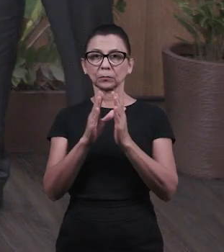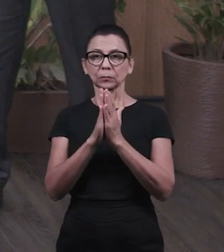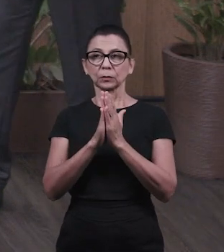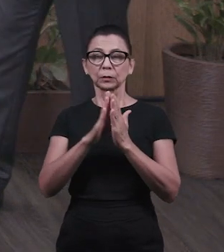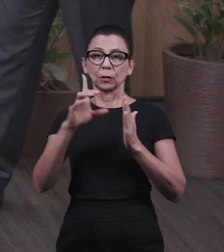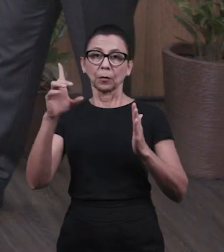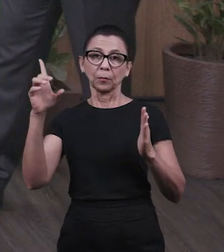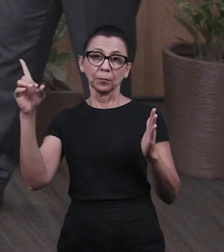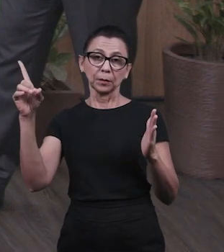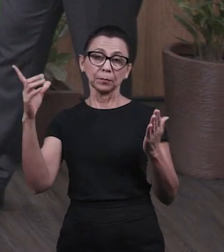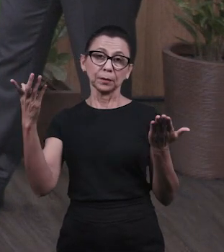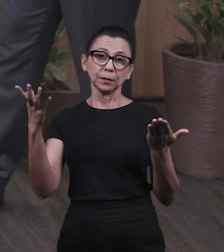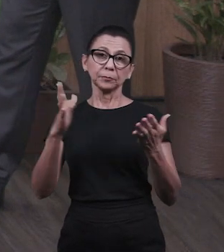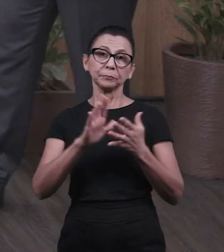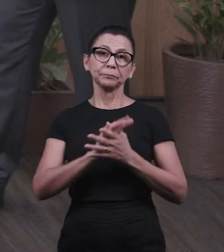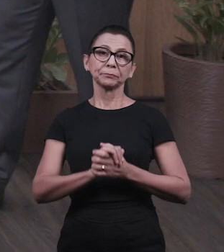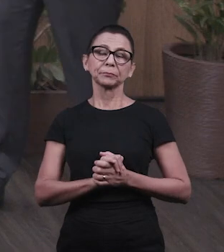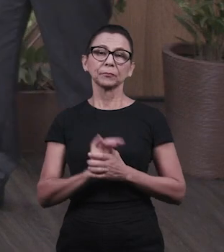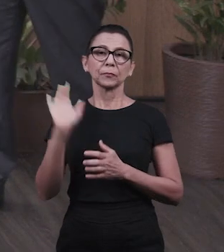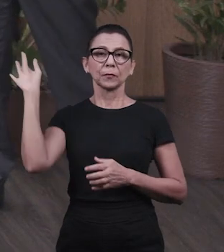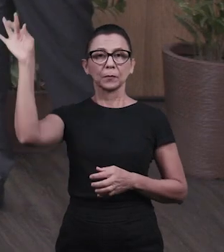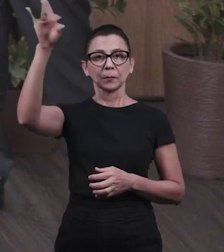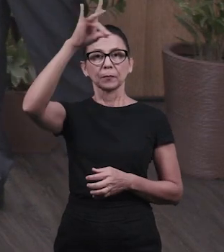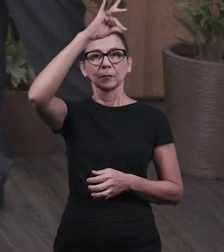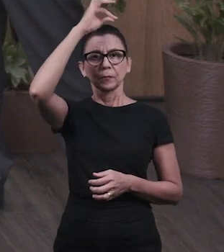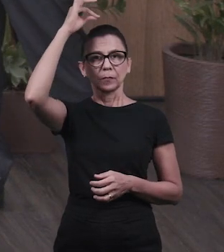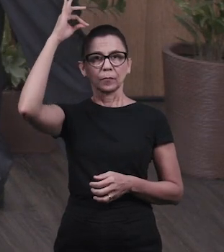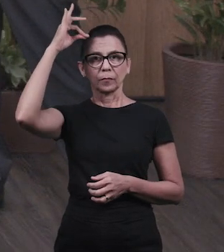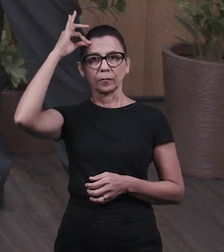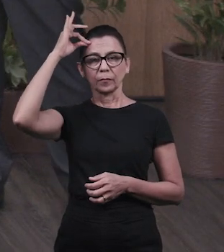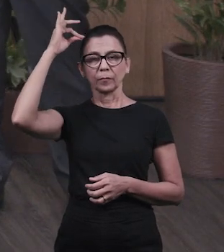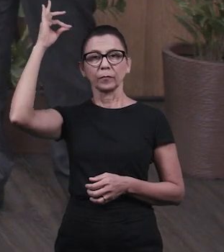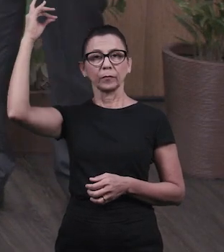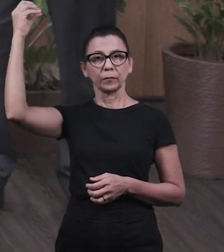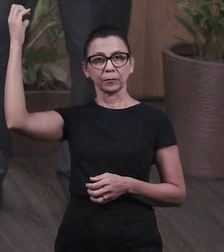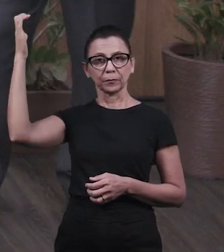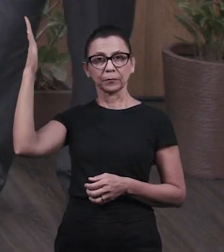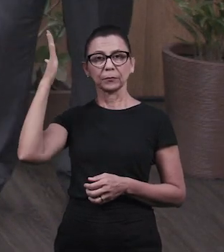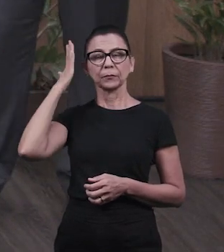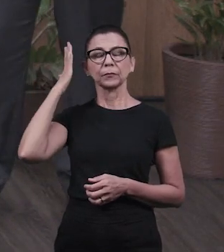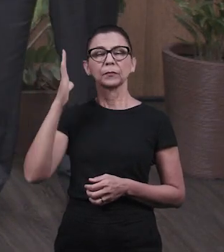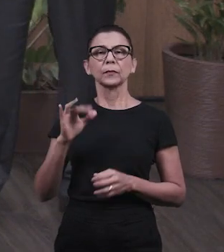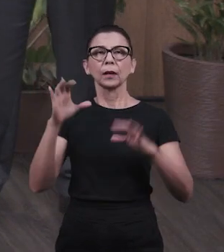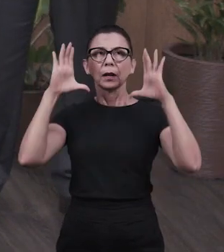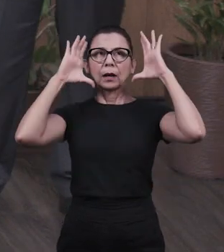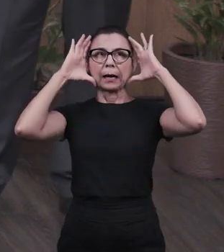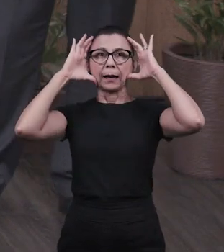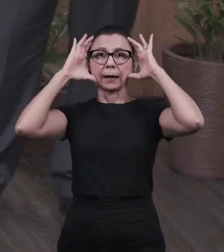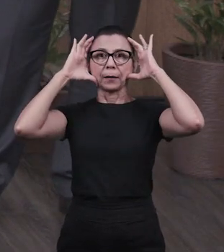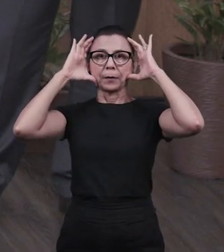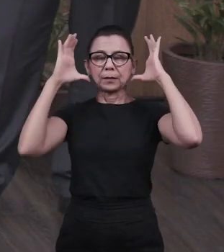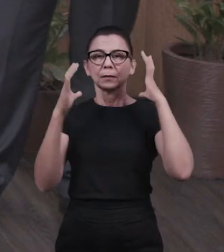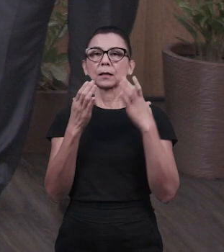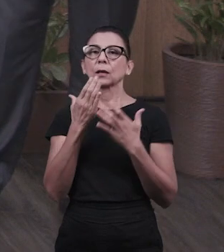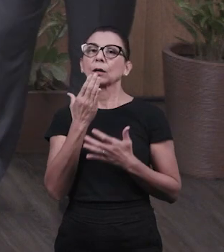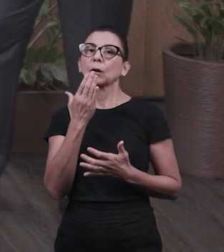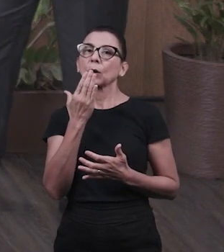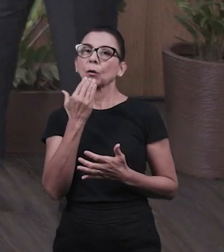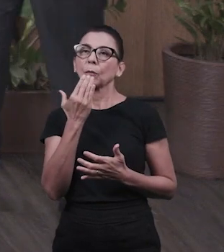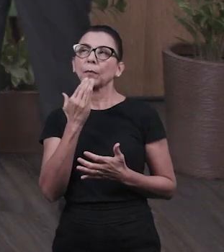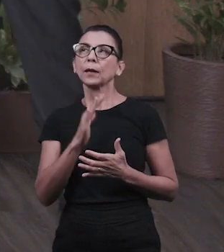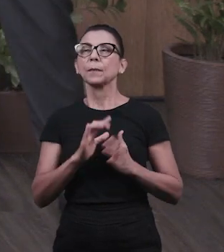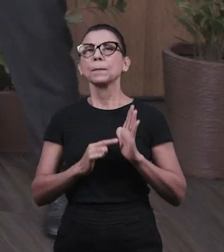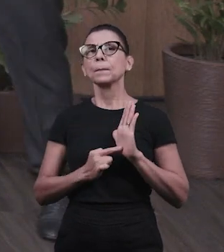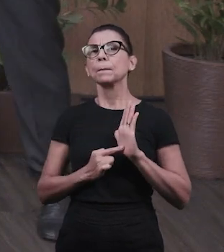Есть голову, они должны были есть голову, это было повеление Божие. Говорит о том, что правление